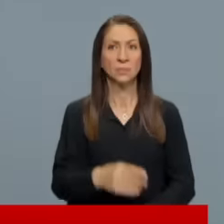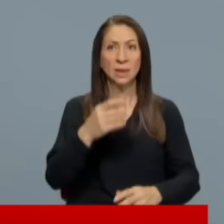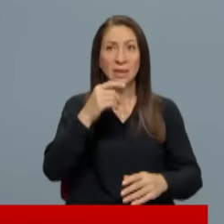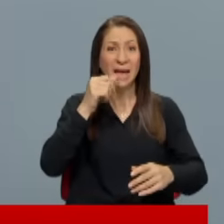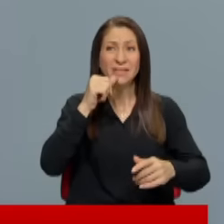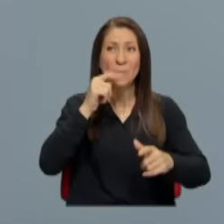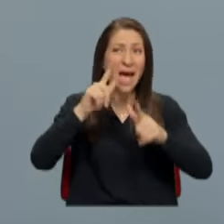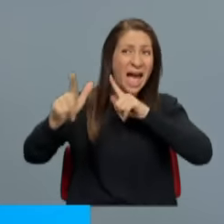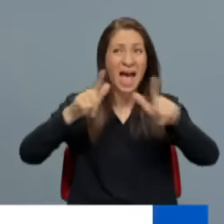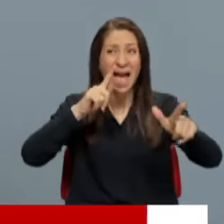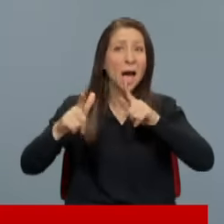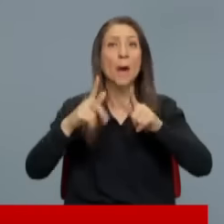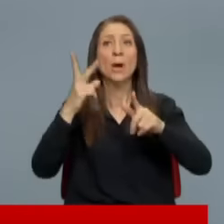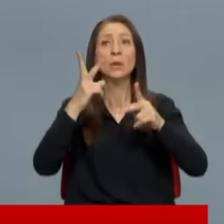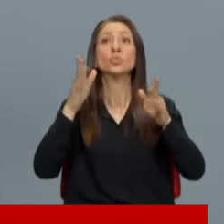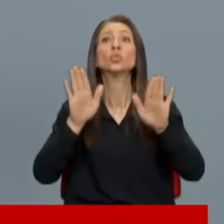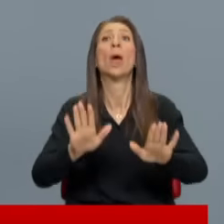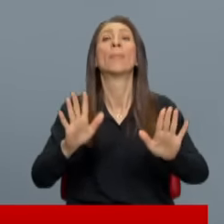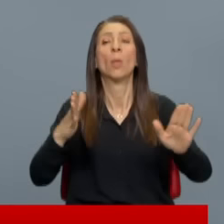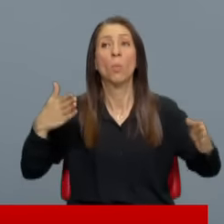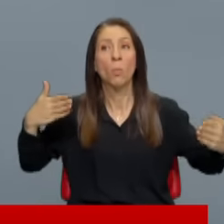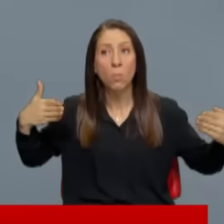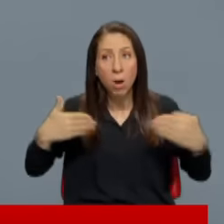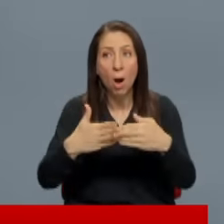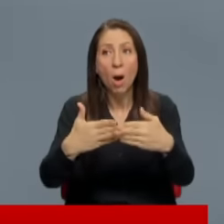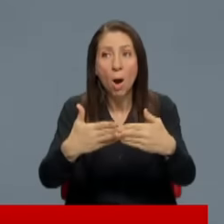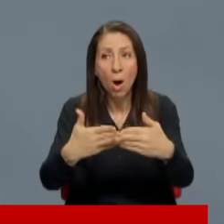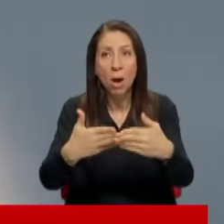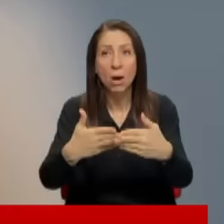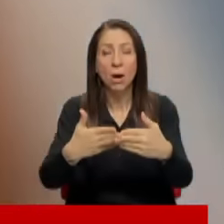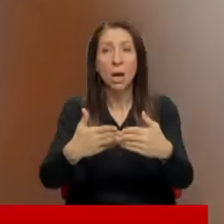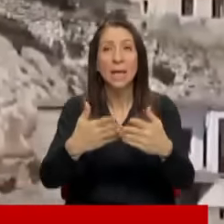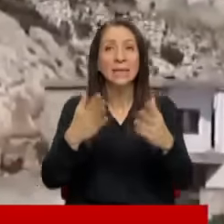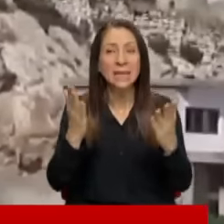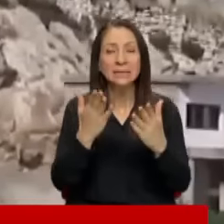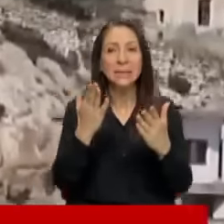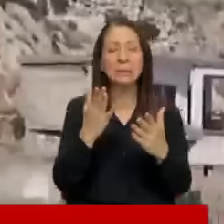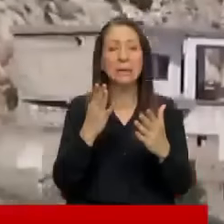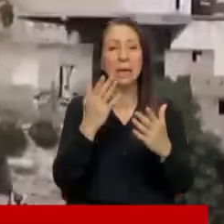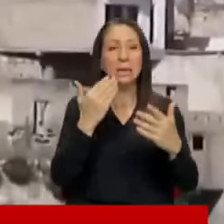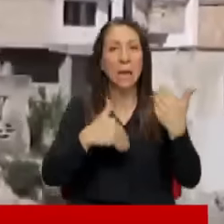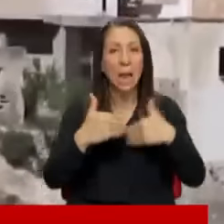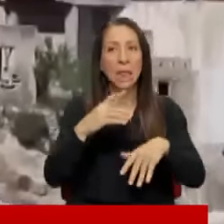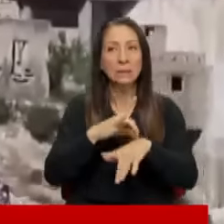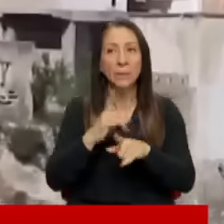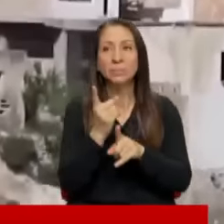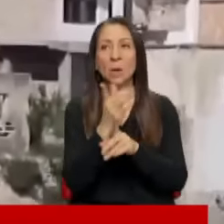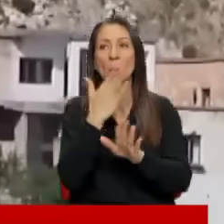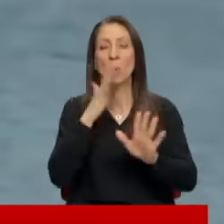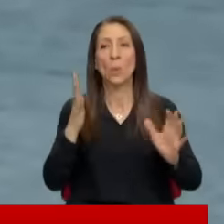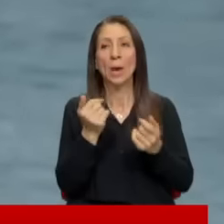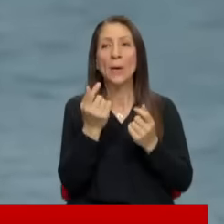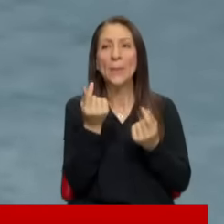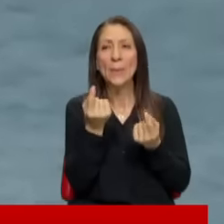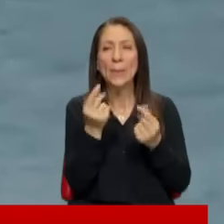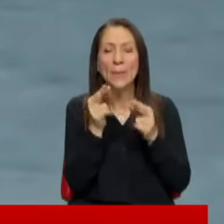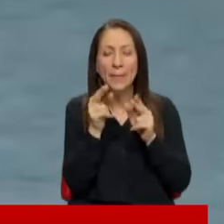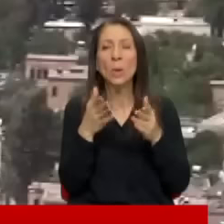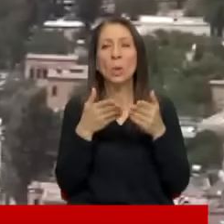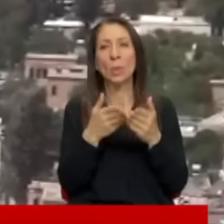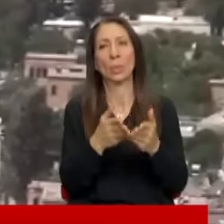Yolcular uyardı ama iki tekne de duramadı. Kafa kafaya çarpıştı. Neyse ki kimse yaralanmadı. Tekneler küçük hasarla